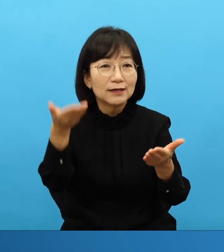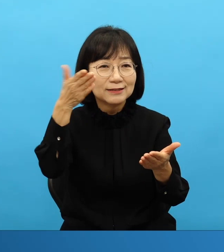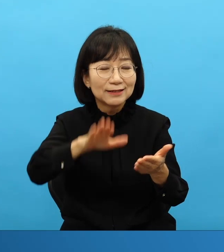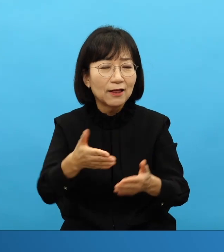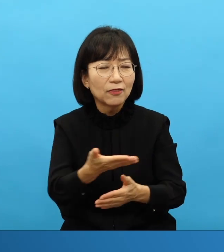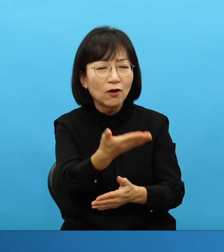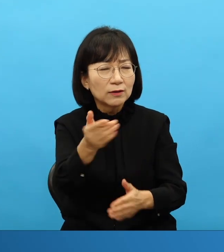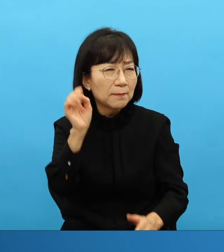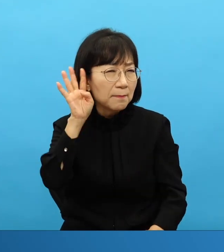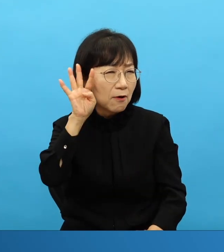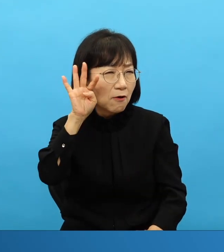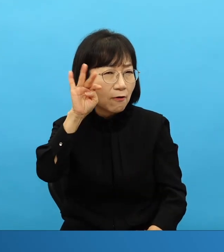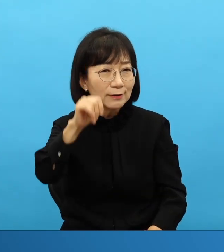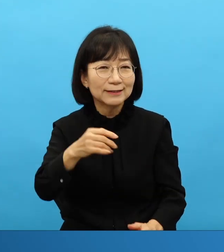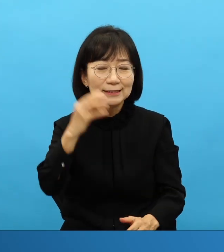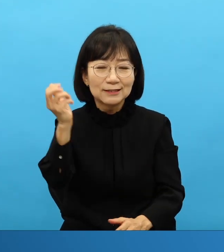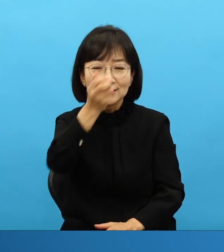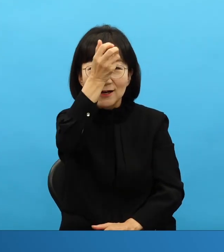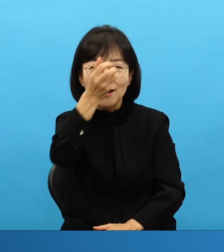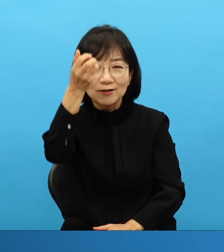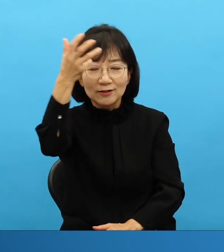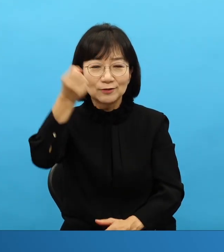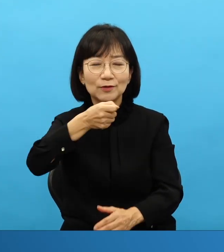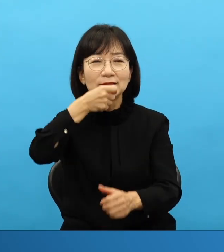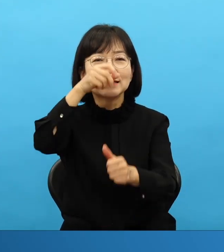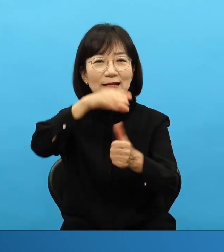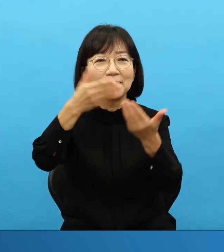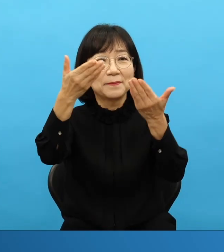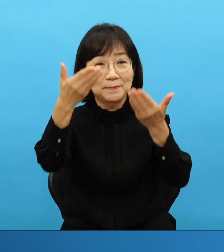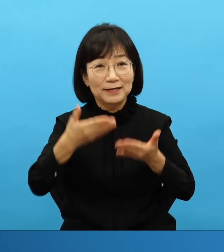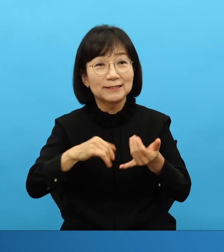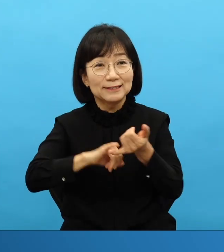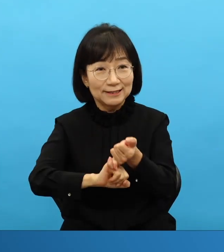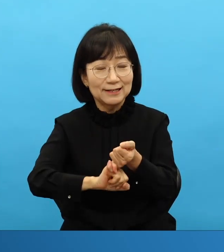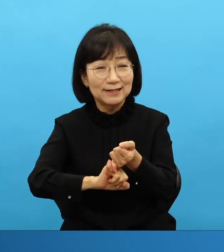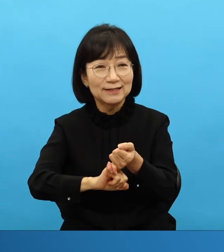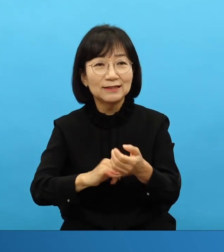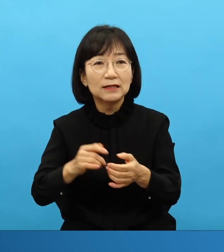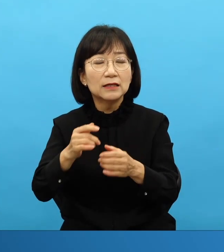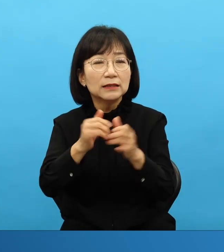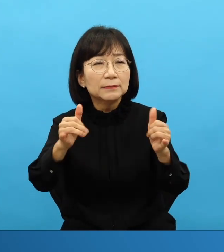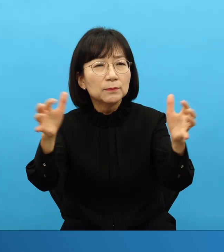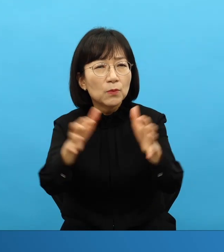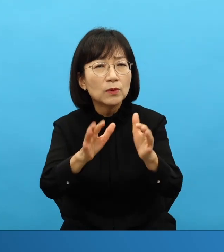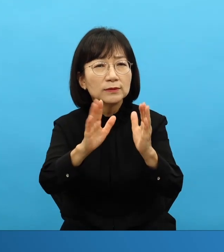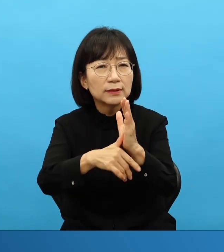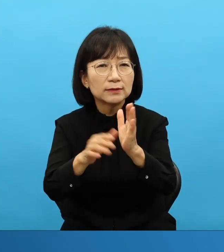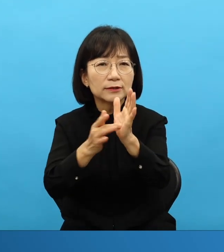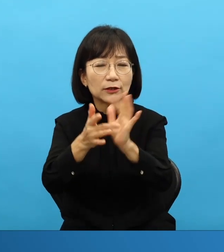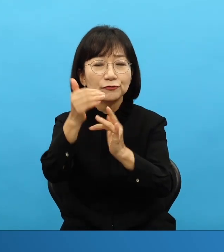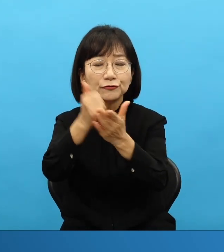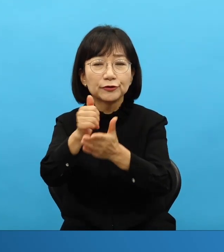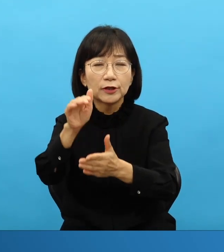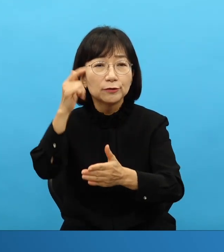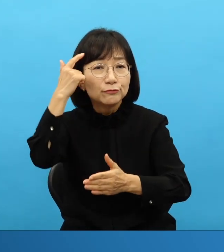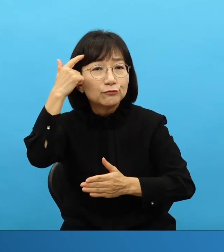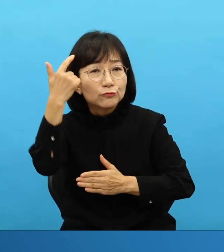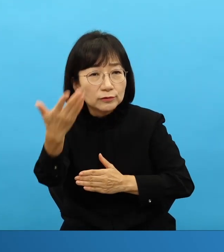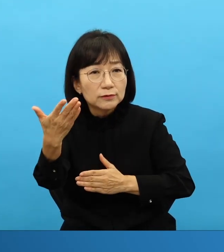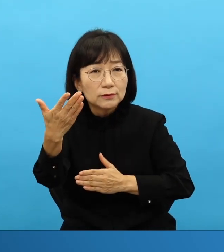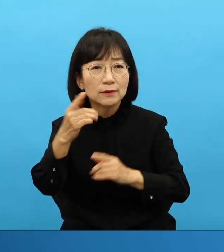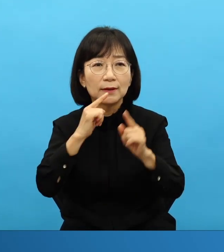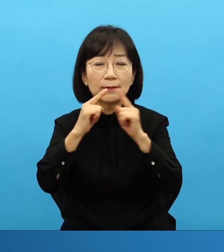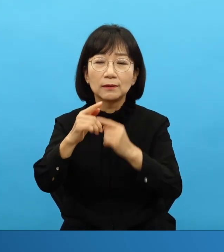몇 날이 못되어 성령으로 세례를 받으리라 하셨느니라. 그들이 모였을 때에 예수께 여쭈어